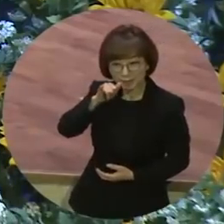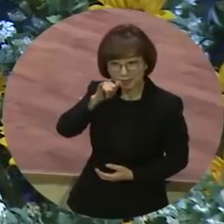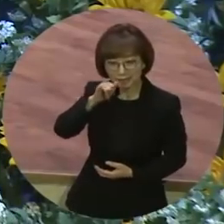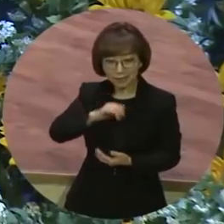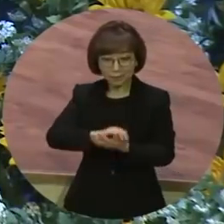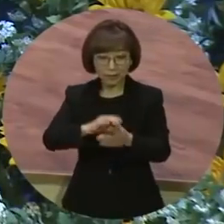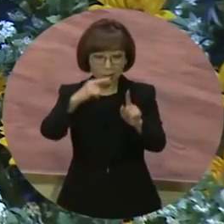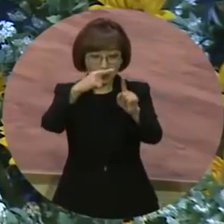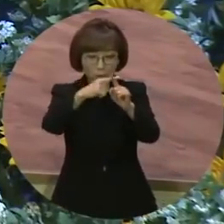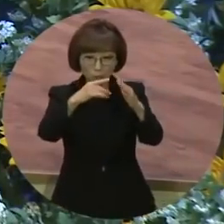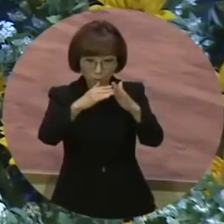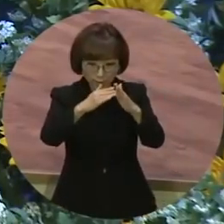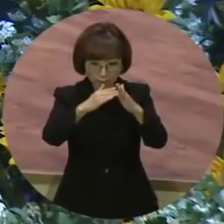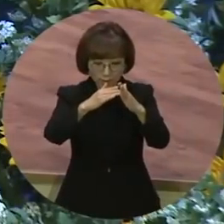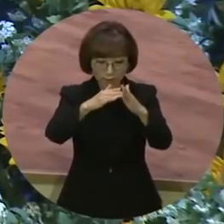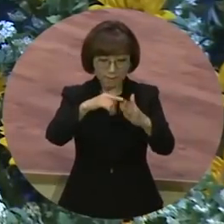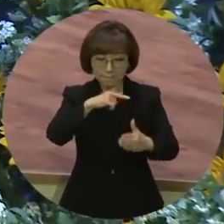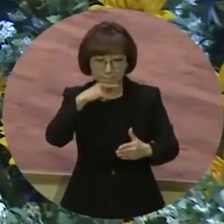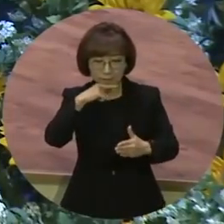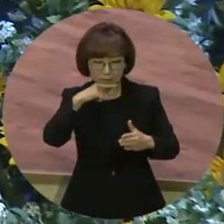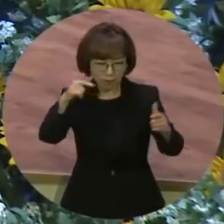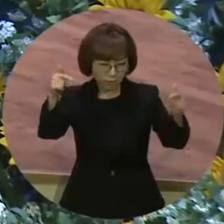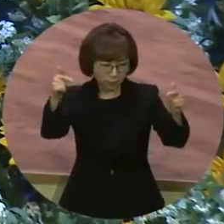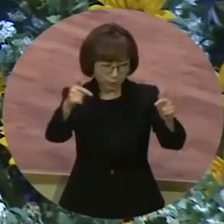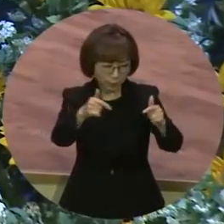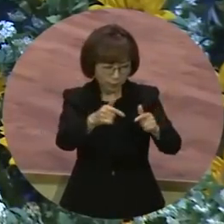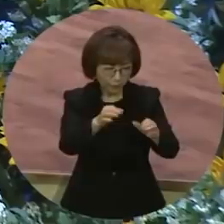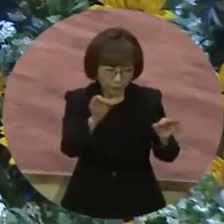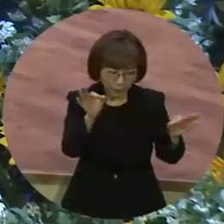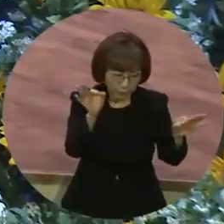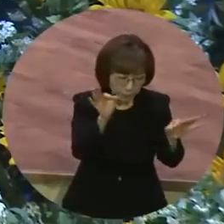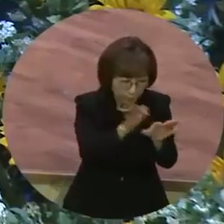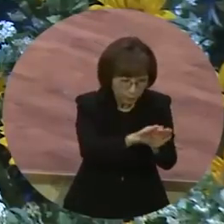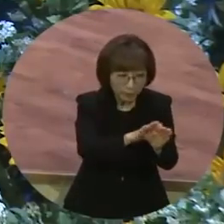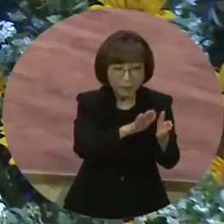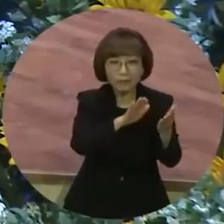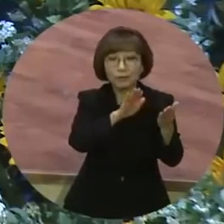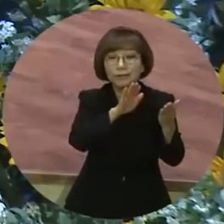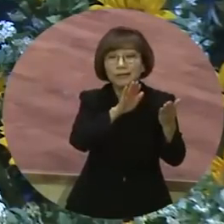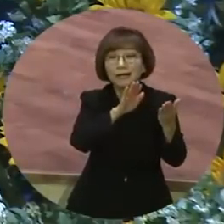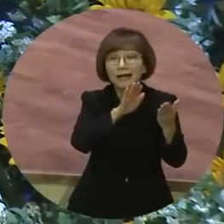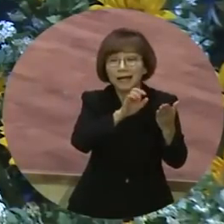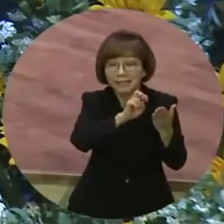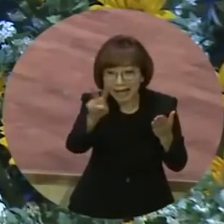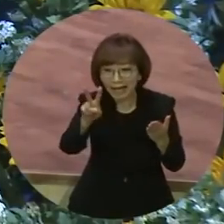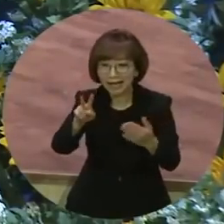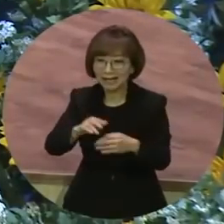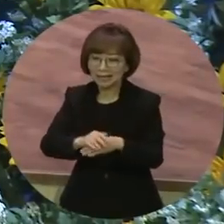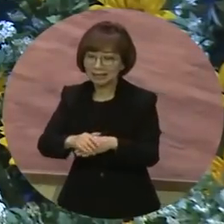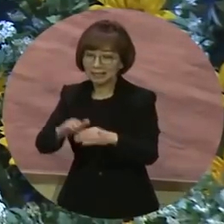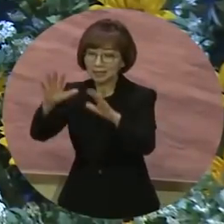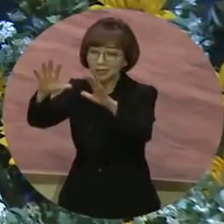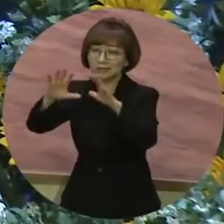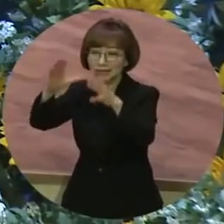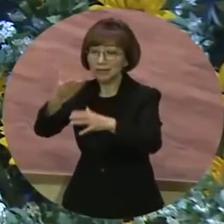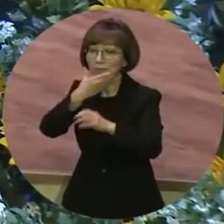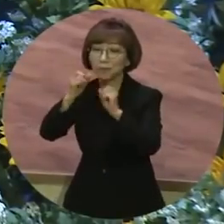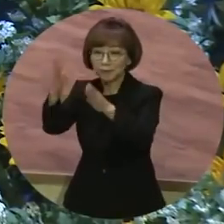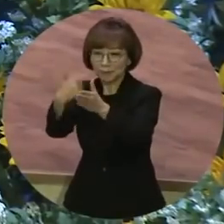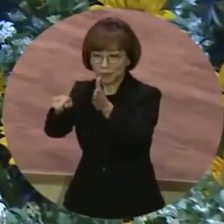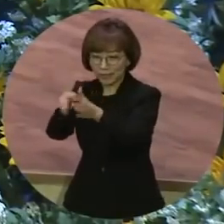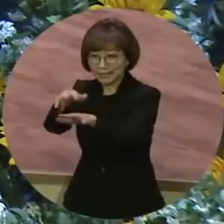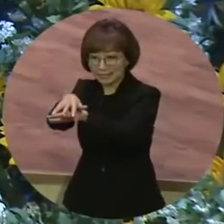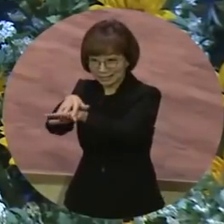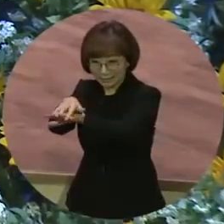본당 헌당을 통해서 237 나라 복음화의 시스템을 구축하는 것입니다. 우리 연계에서 성도들은 삶